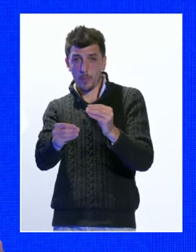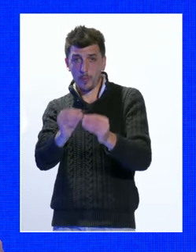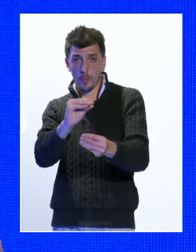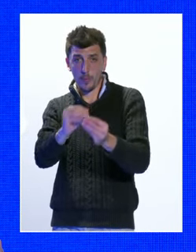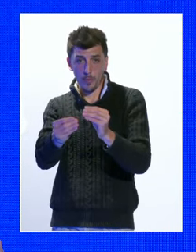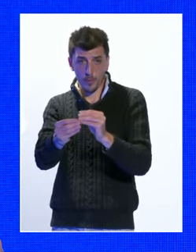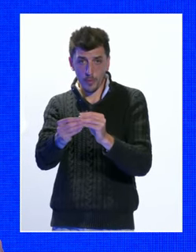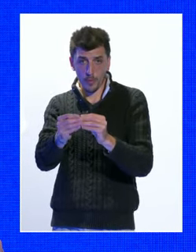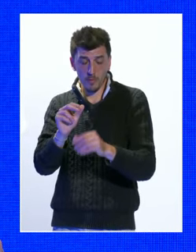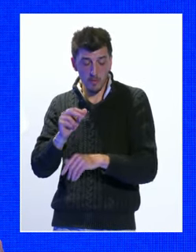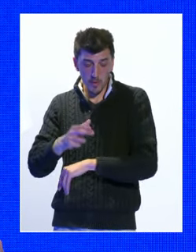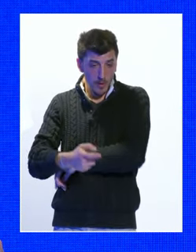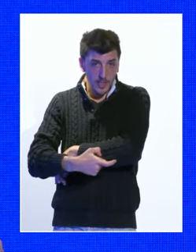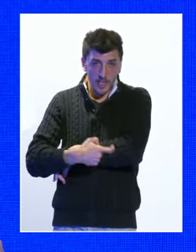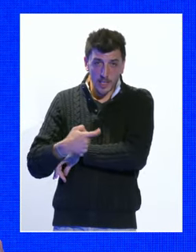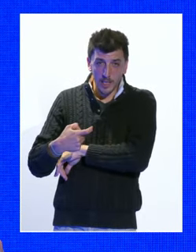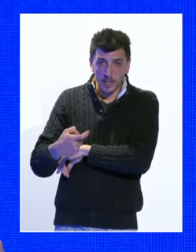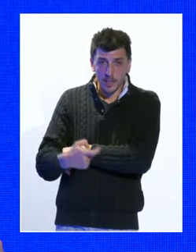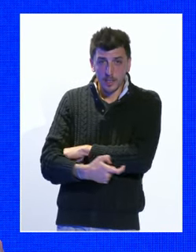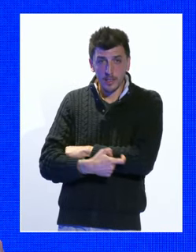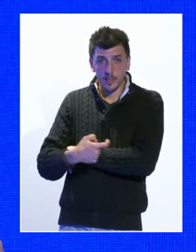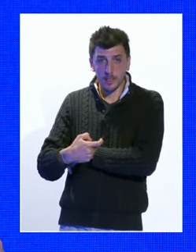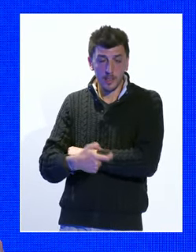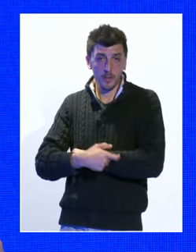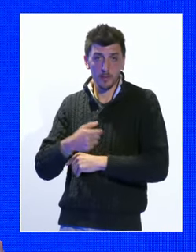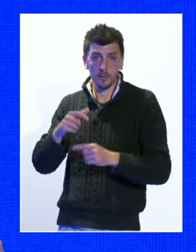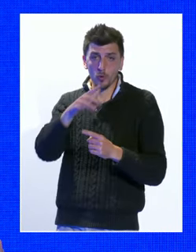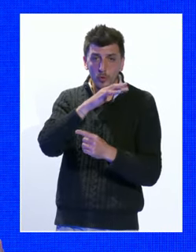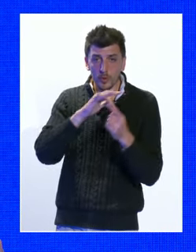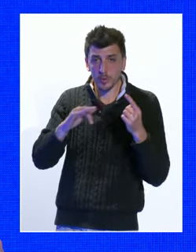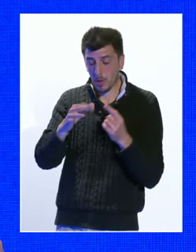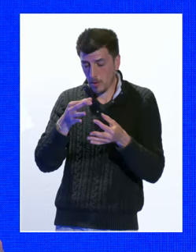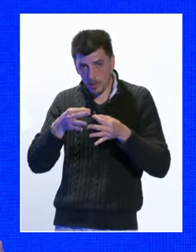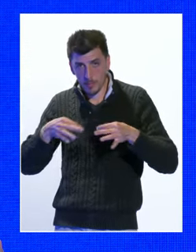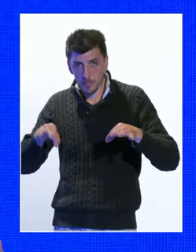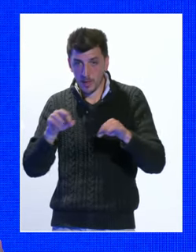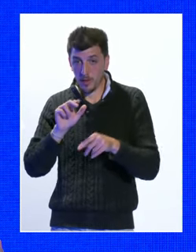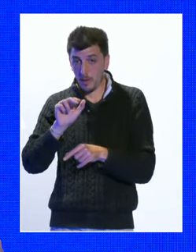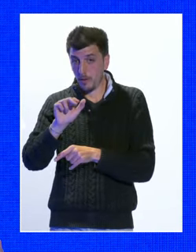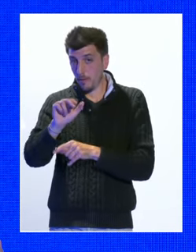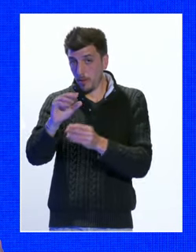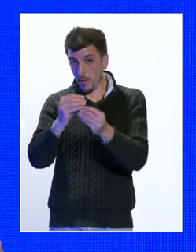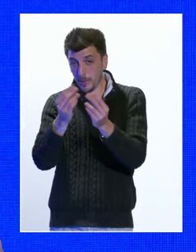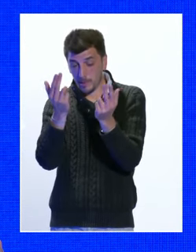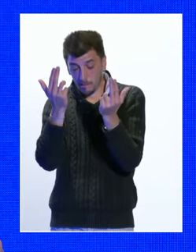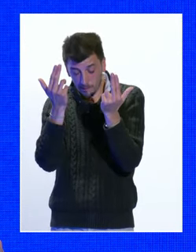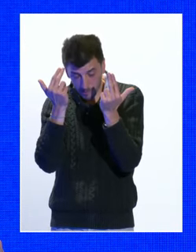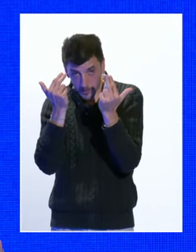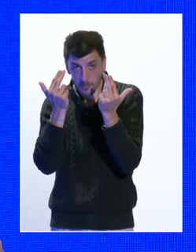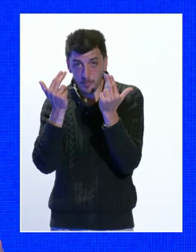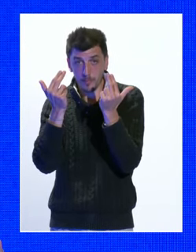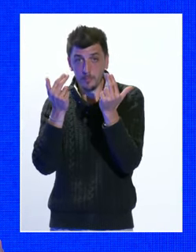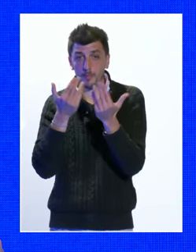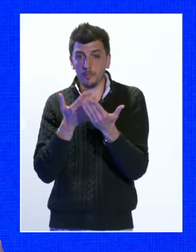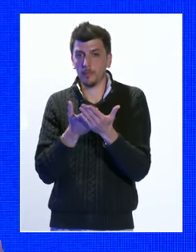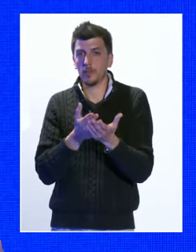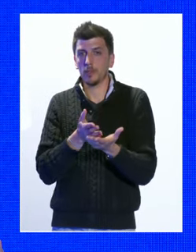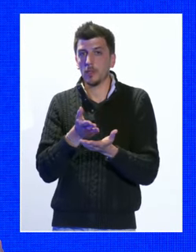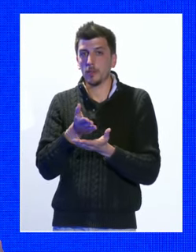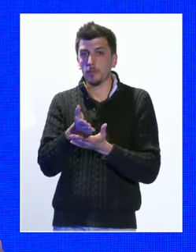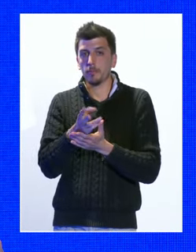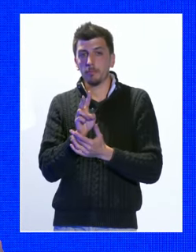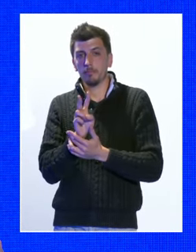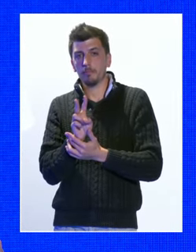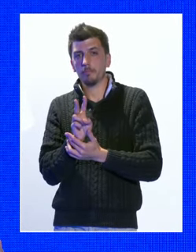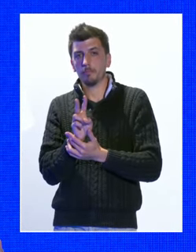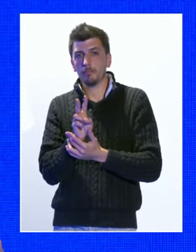notre société et notre pays étaient en voie de se soumettre. Ce dérapage a été patent